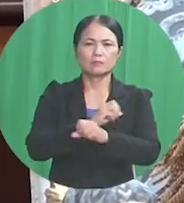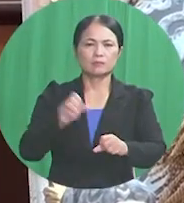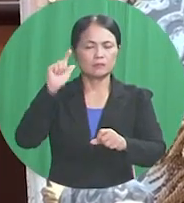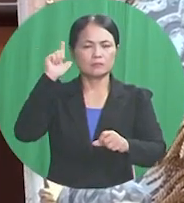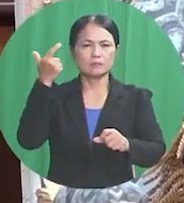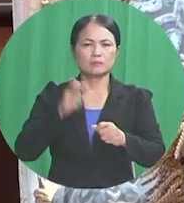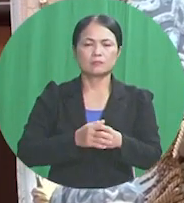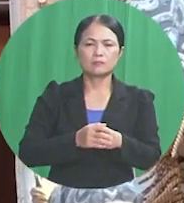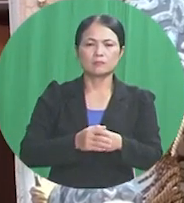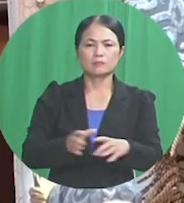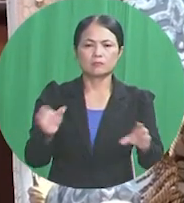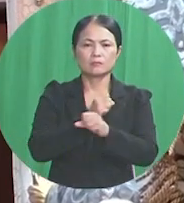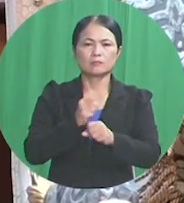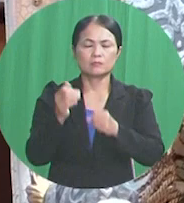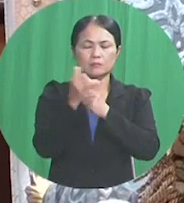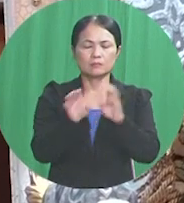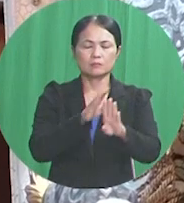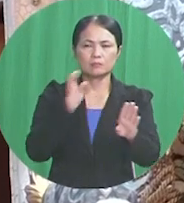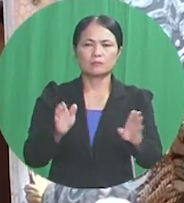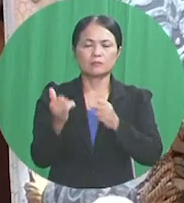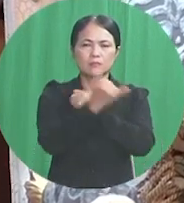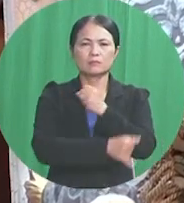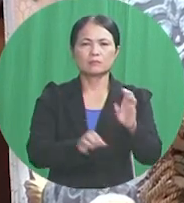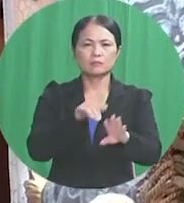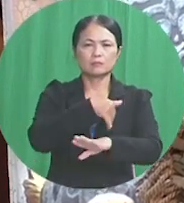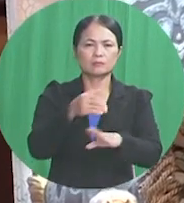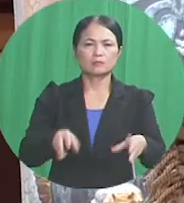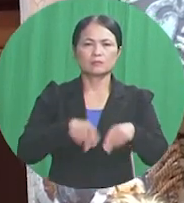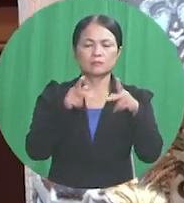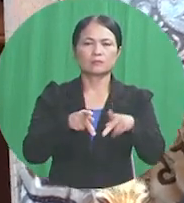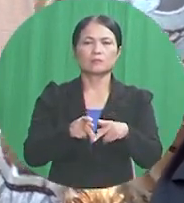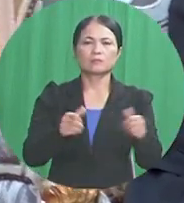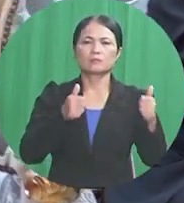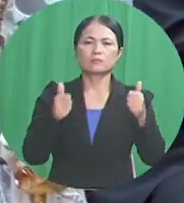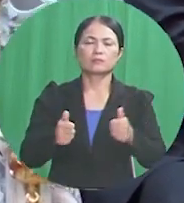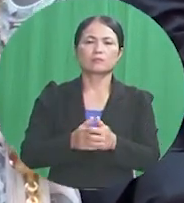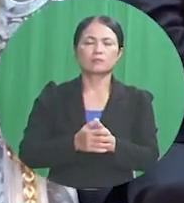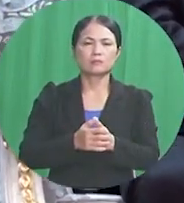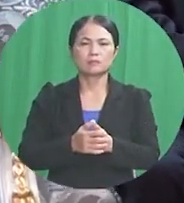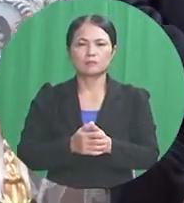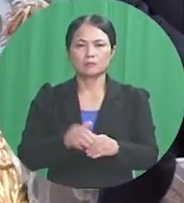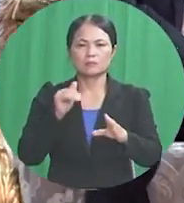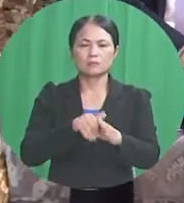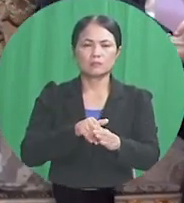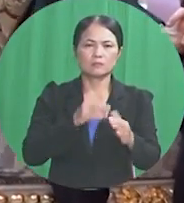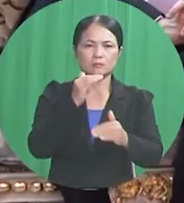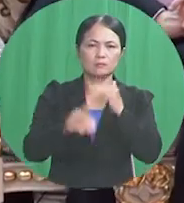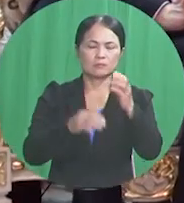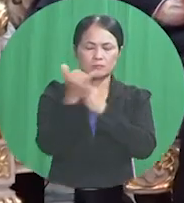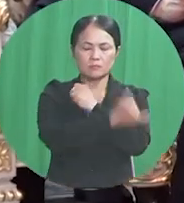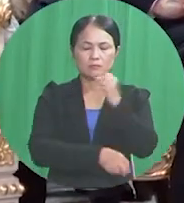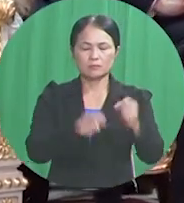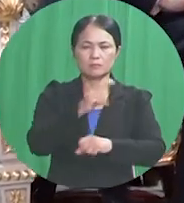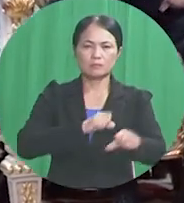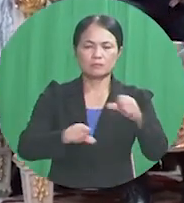ជ័យហើយបានបើកប្រទេសបើកសេដ្ឋកិច្ចឡើងវិញដែលផ្ដល់ឱកាសកាន់តែល្អប្រសើរនៅក្នុងការអភិវឌ្ឍប្រទេសជាតិប